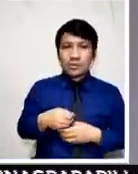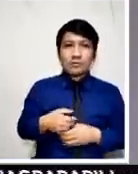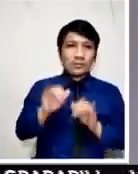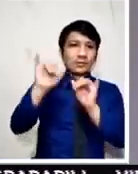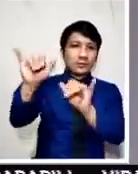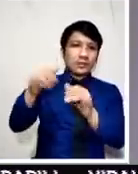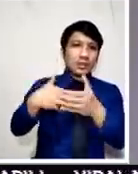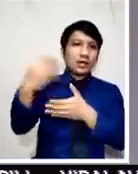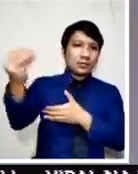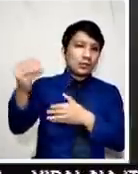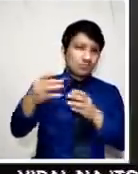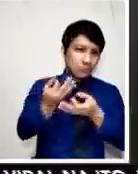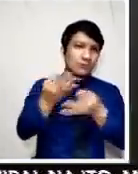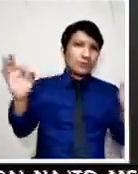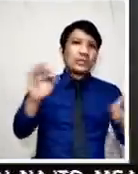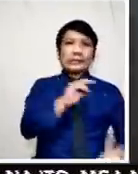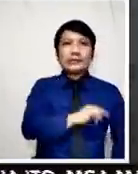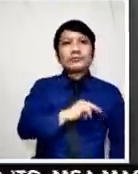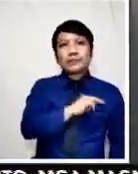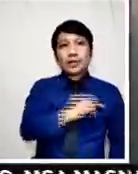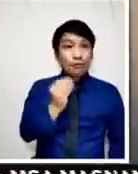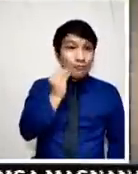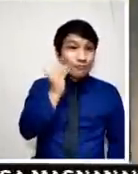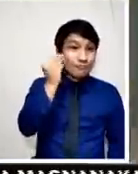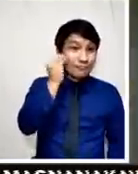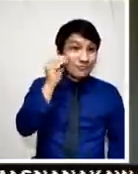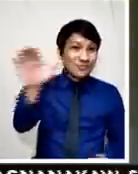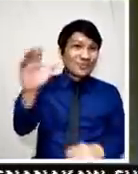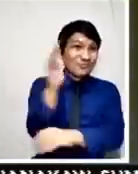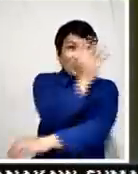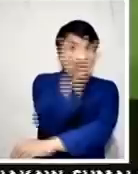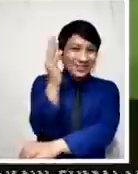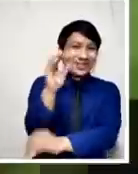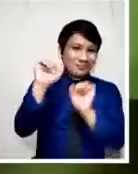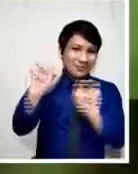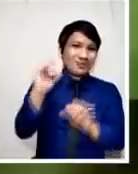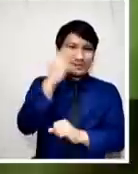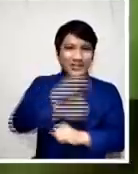kanilang natural habitat. Von Aquino, Nakatutok, 24 Oras.